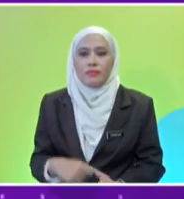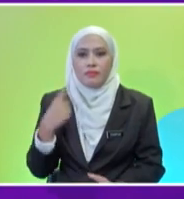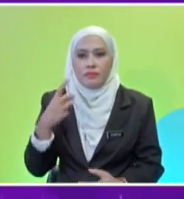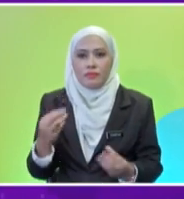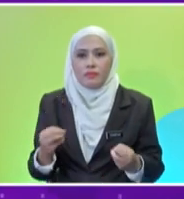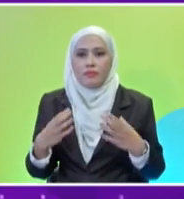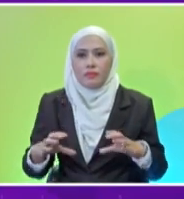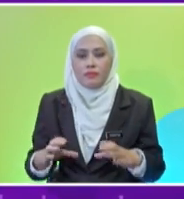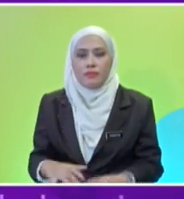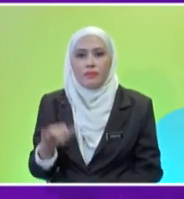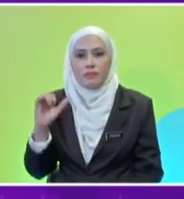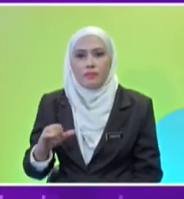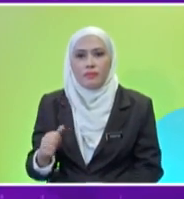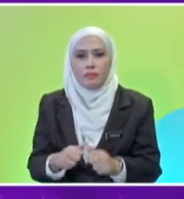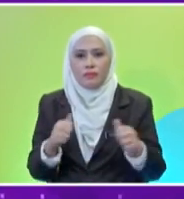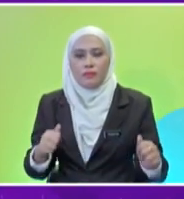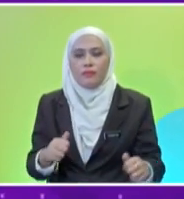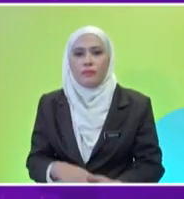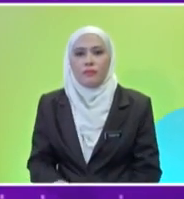yang jauh